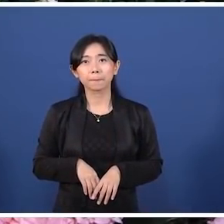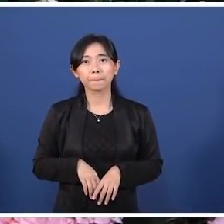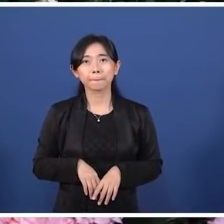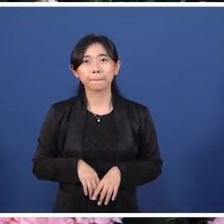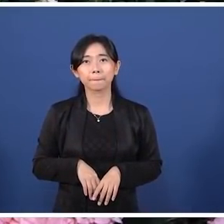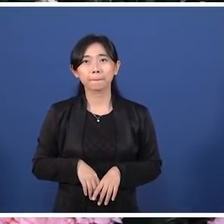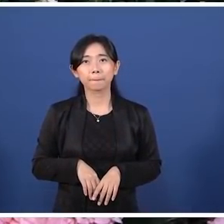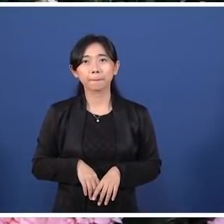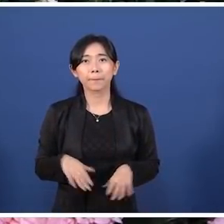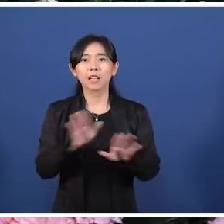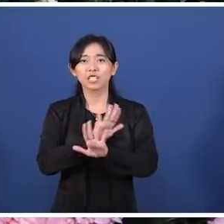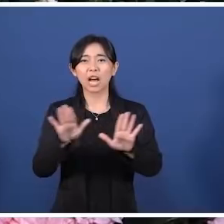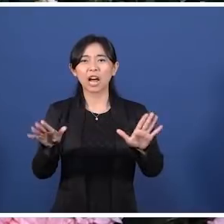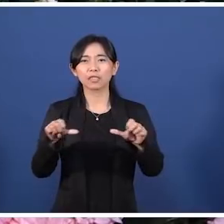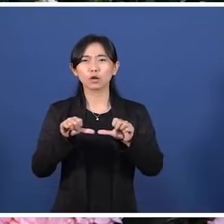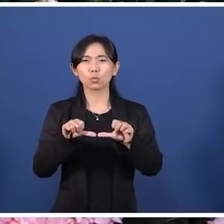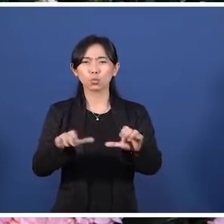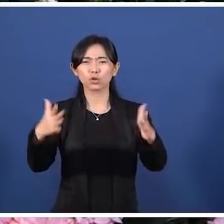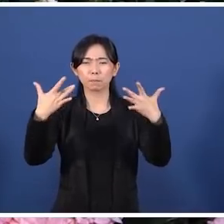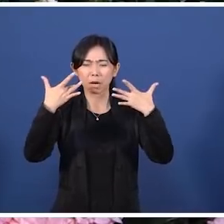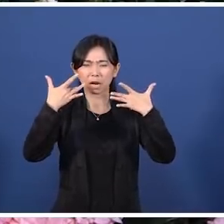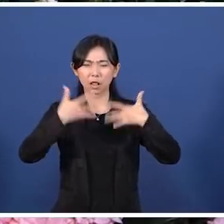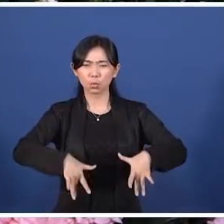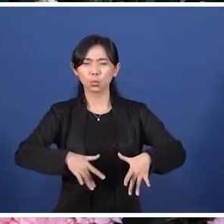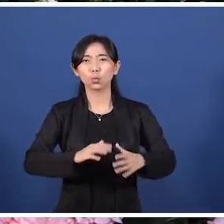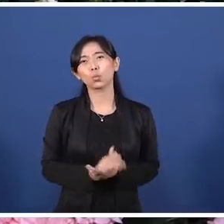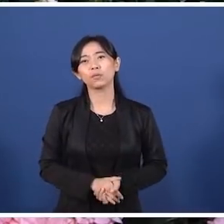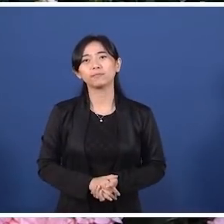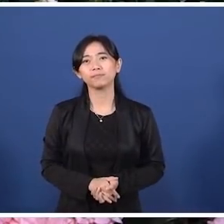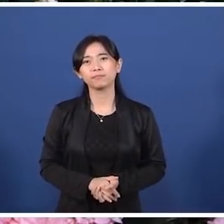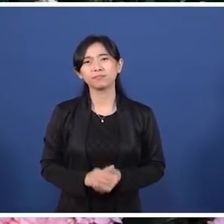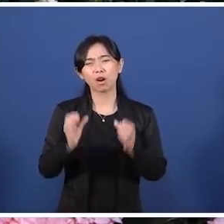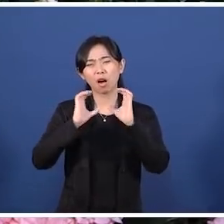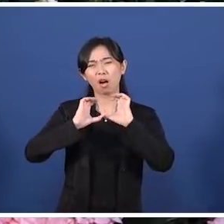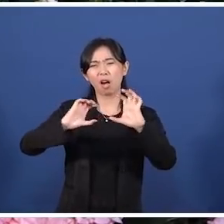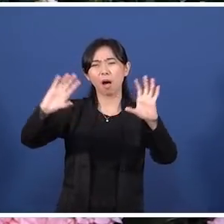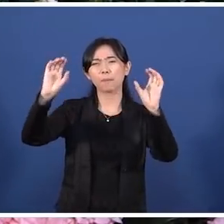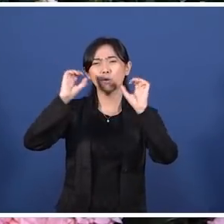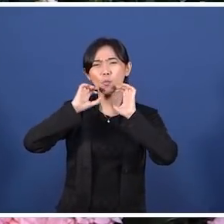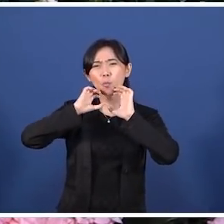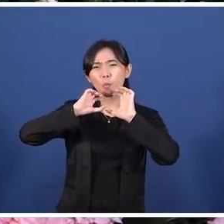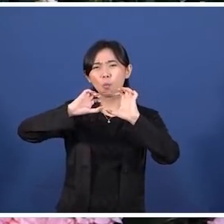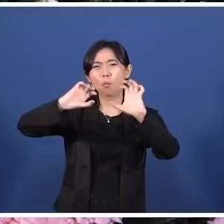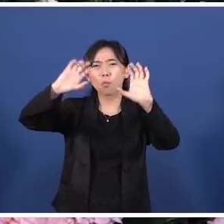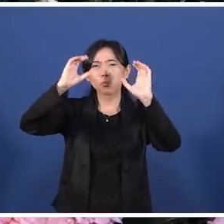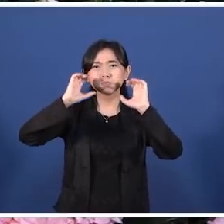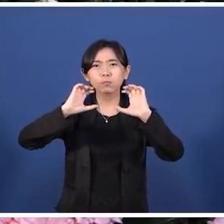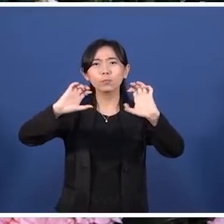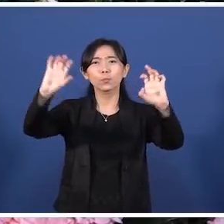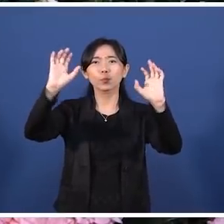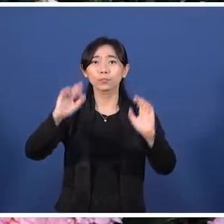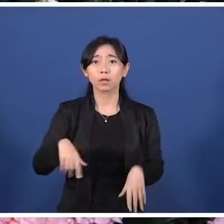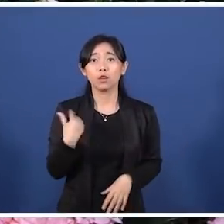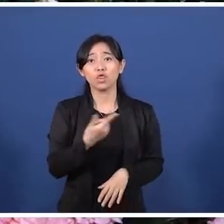ketimbang kita terus berkeluh kesah di tengah-tengah keadaan ini, di tengah-tengah keluhan karena kita tidak